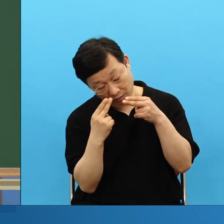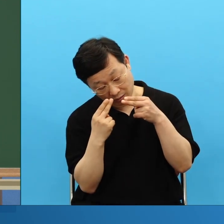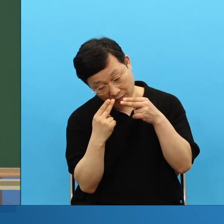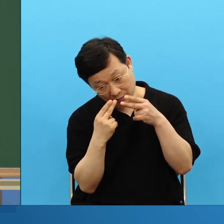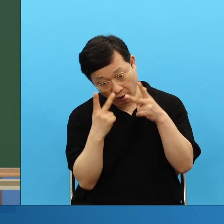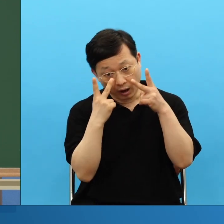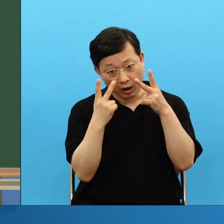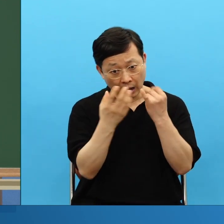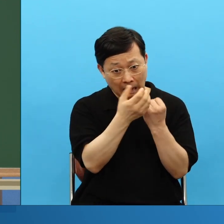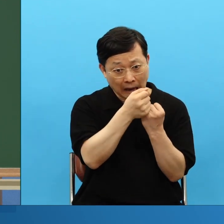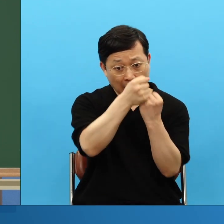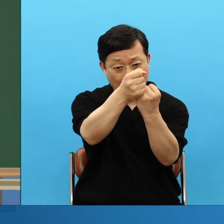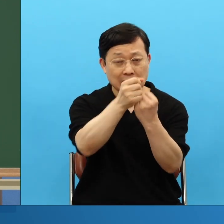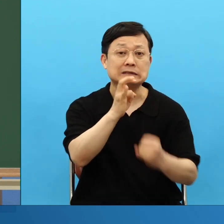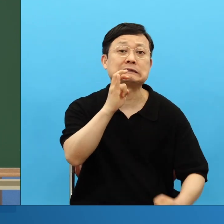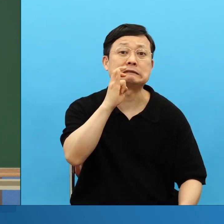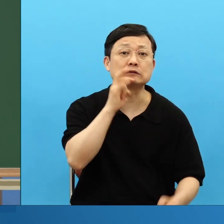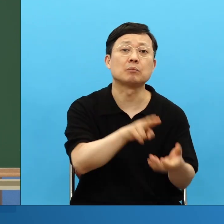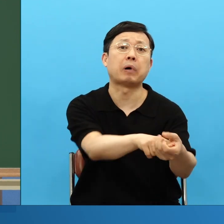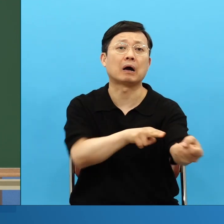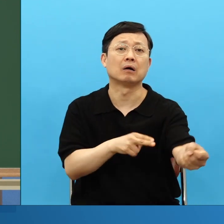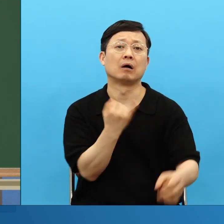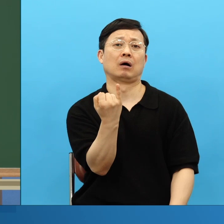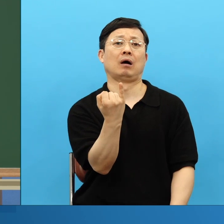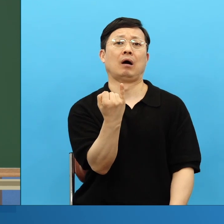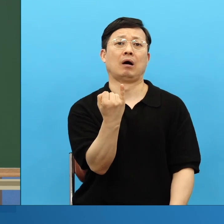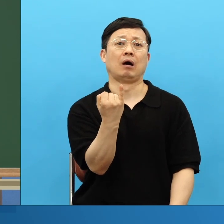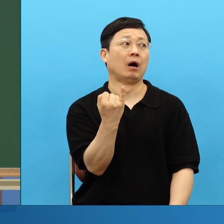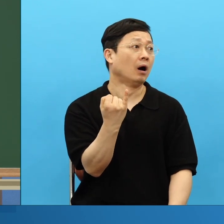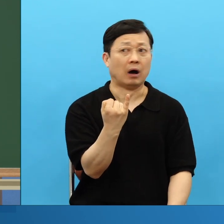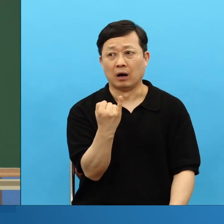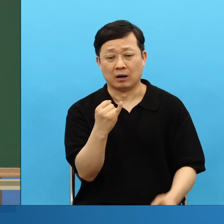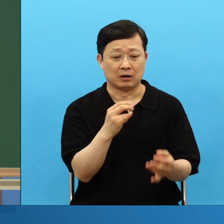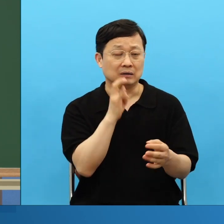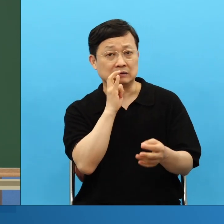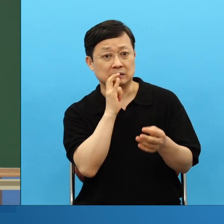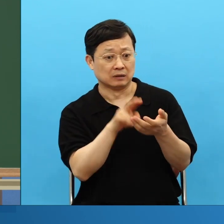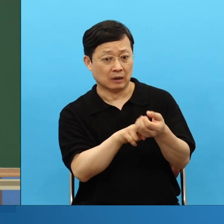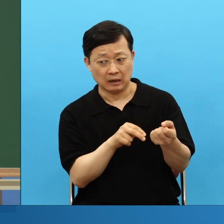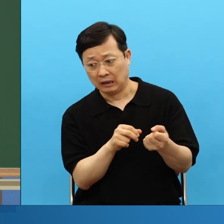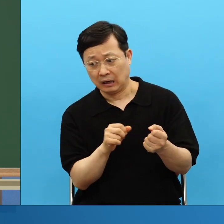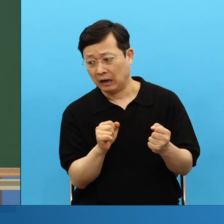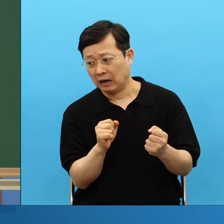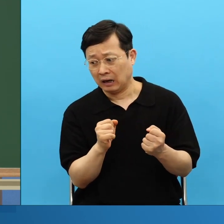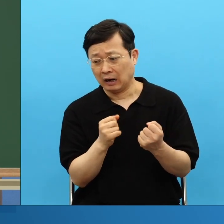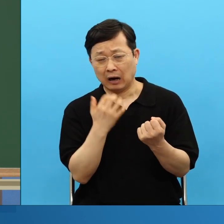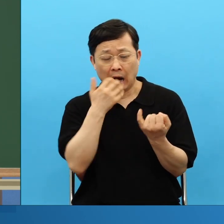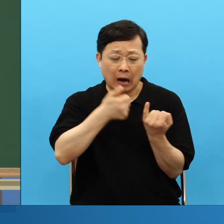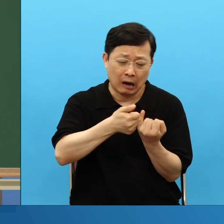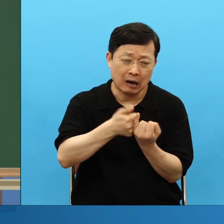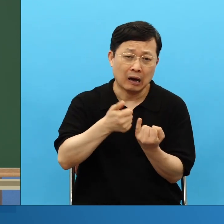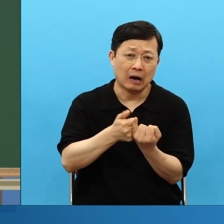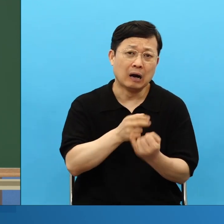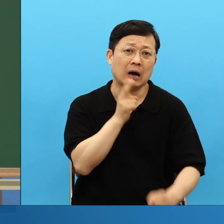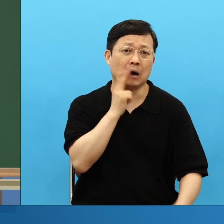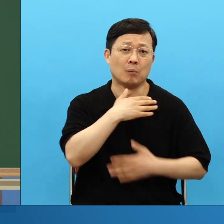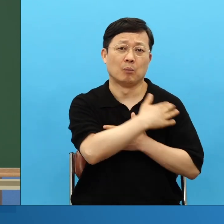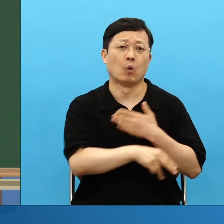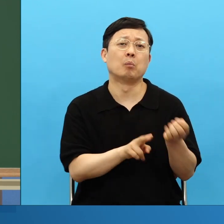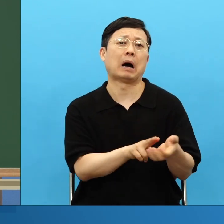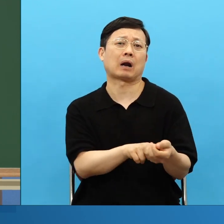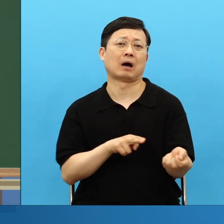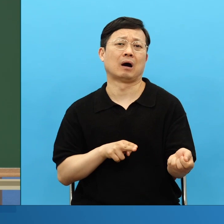그 장려촌에 팔려간 그 여고생은 그때부터 장려촌에서 본인 의사와 관계없이 몸을